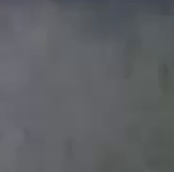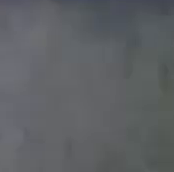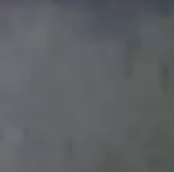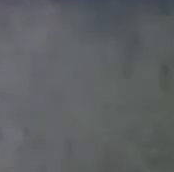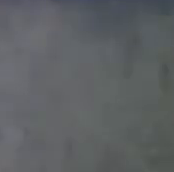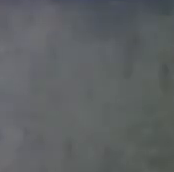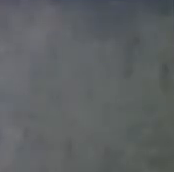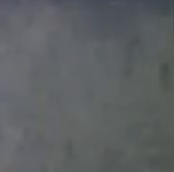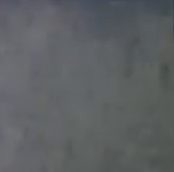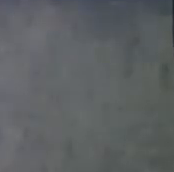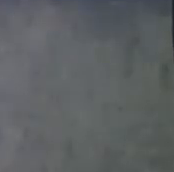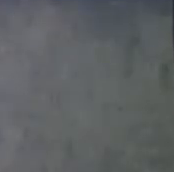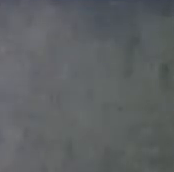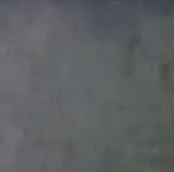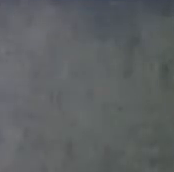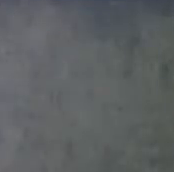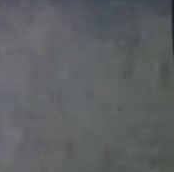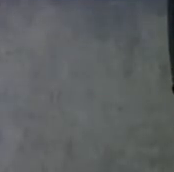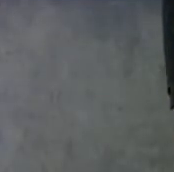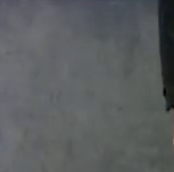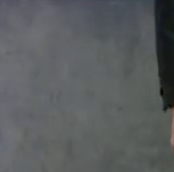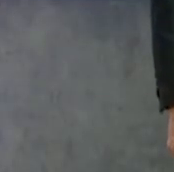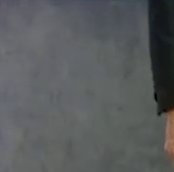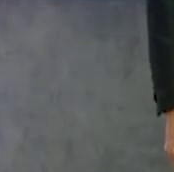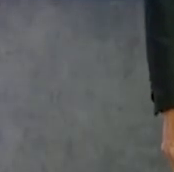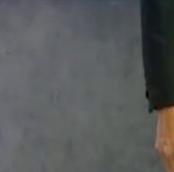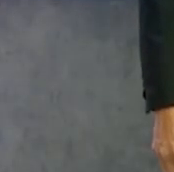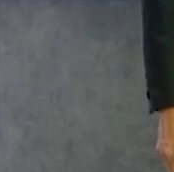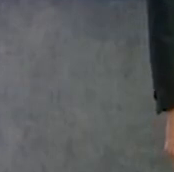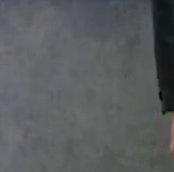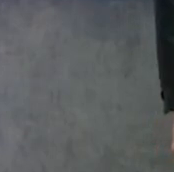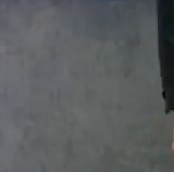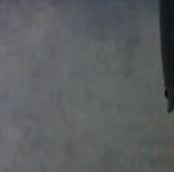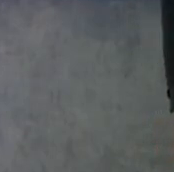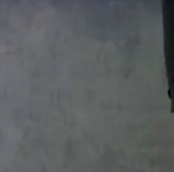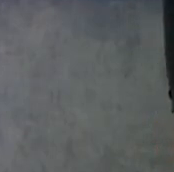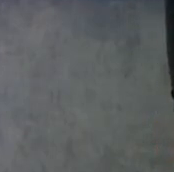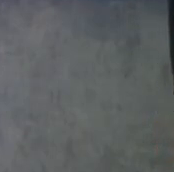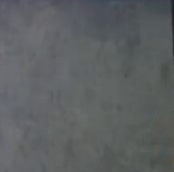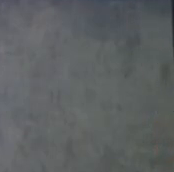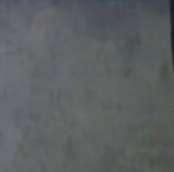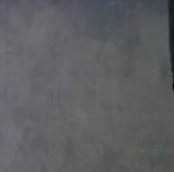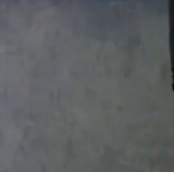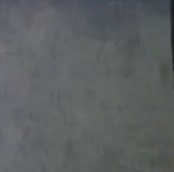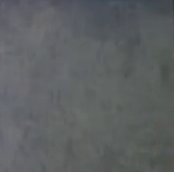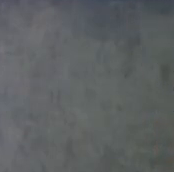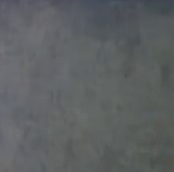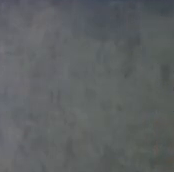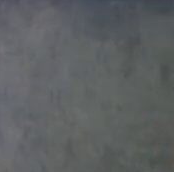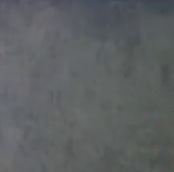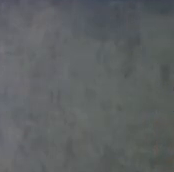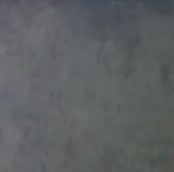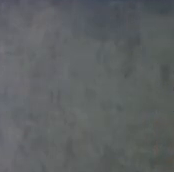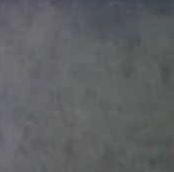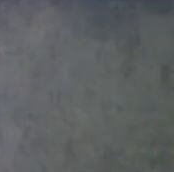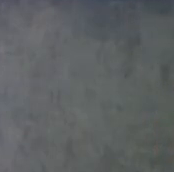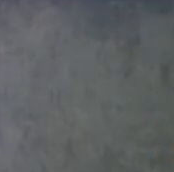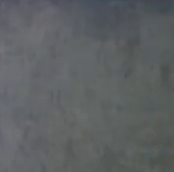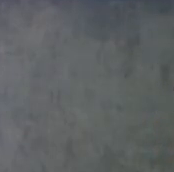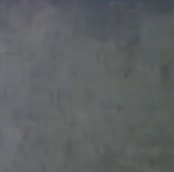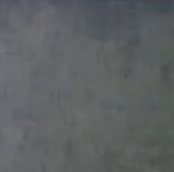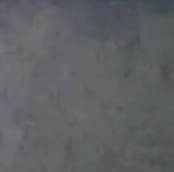Mga kaigan, saksi ang unang pasok ng mga balita. Maaaring mapanood ang saksi at ang iba pang GMA Newscast sa